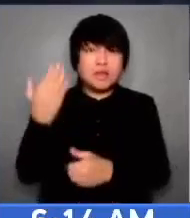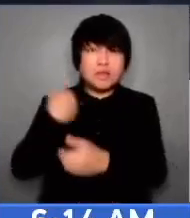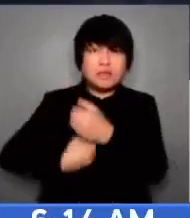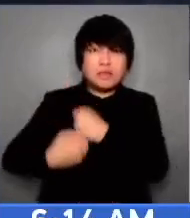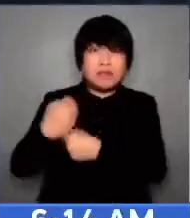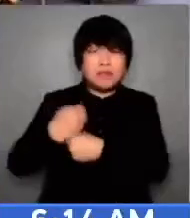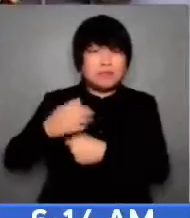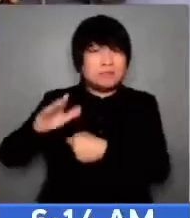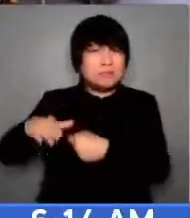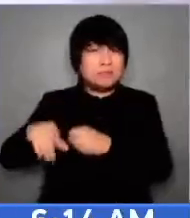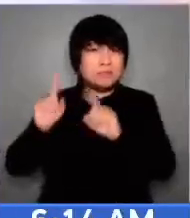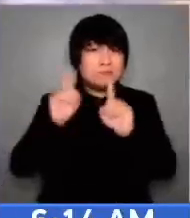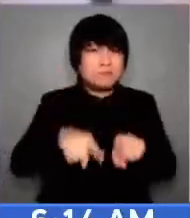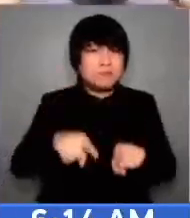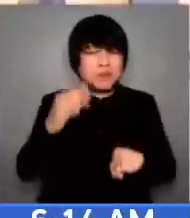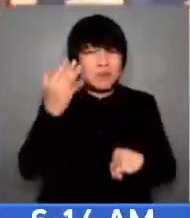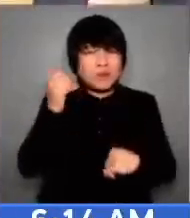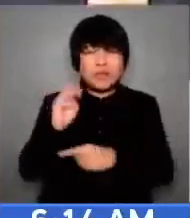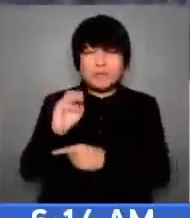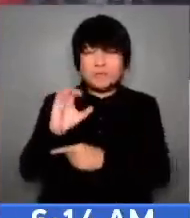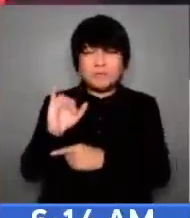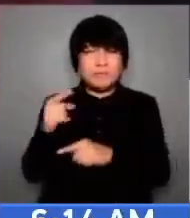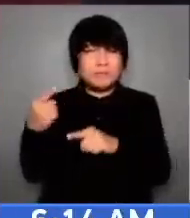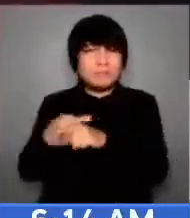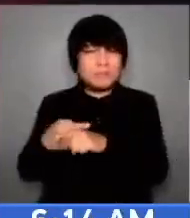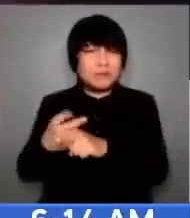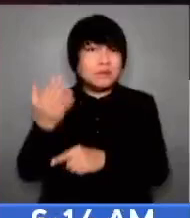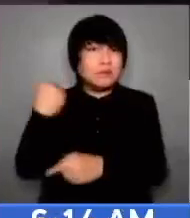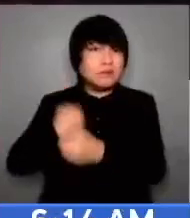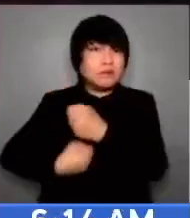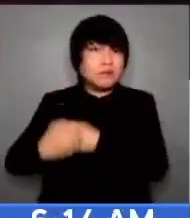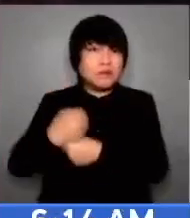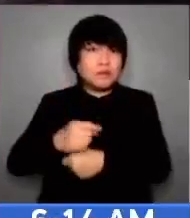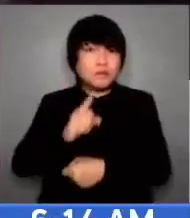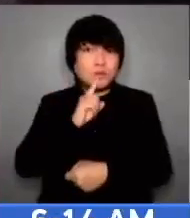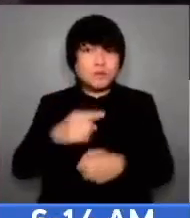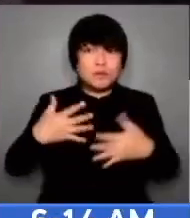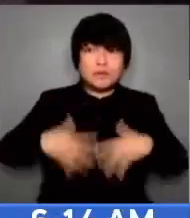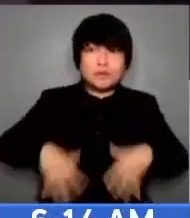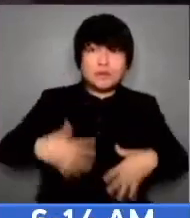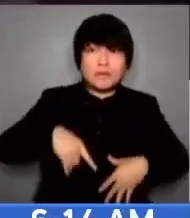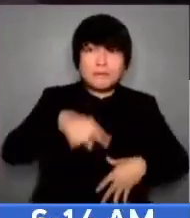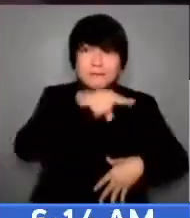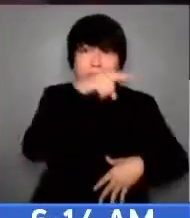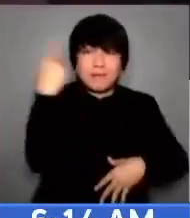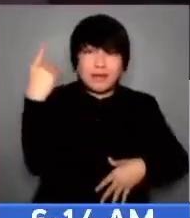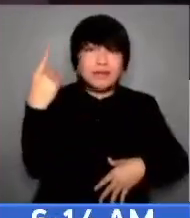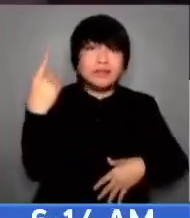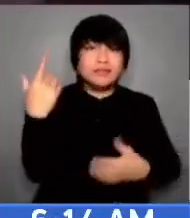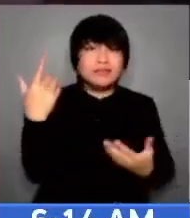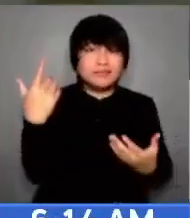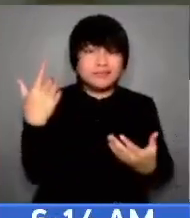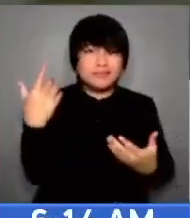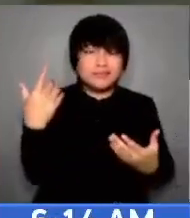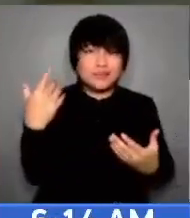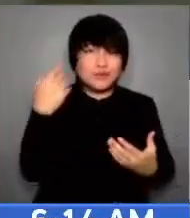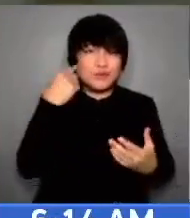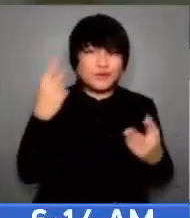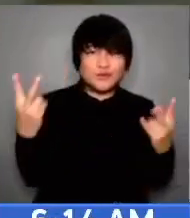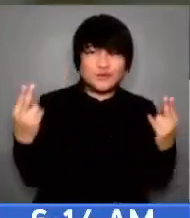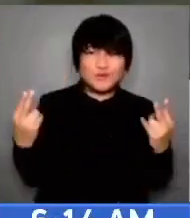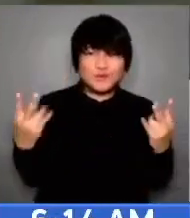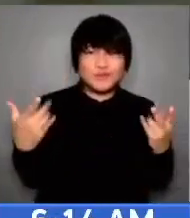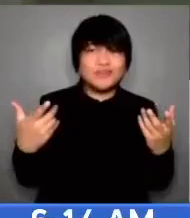Maria Clara at Ibarra. Kung last year, Black Swan at Edward Scissorhands ang peg ni na Isabel Ortega at Miguel